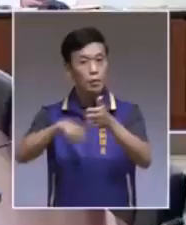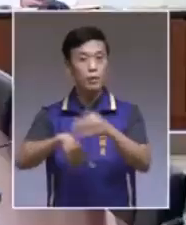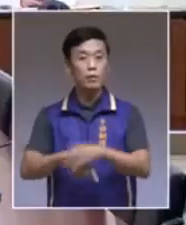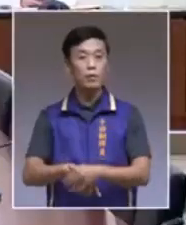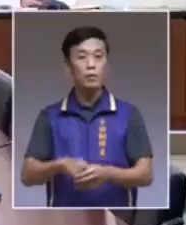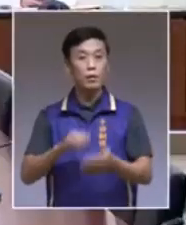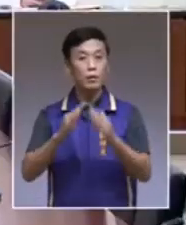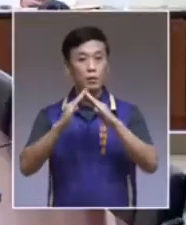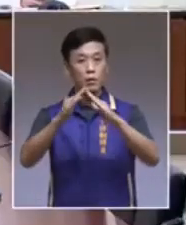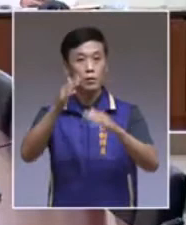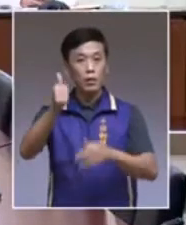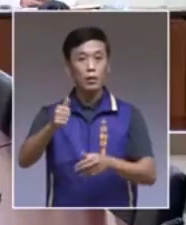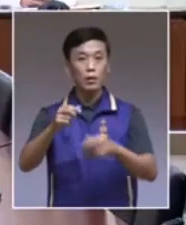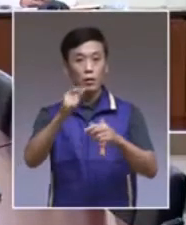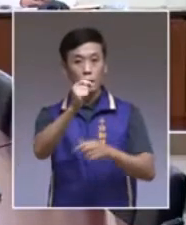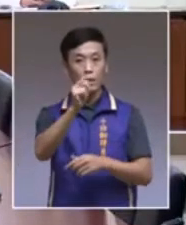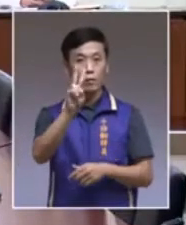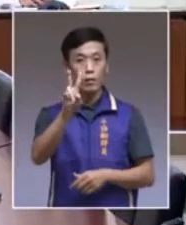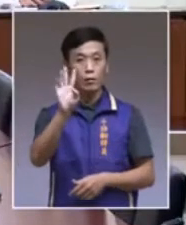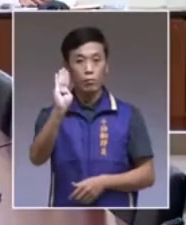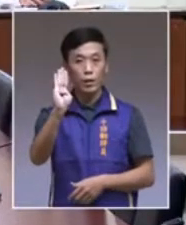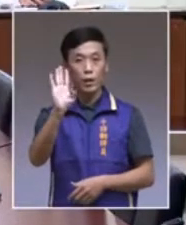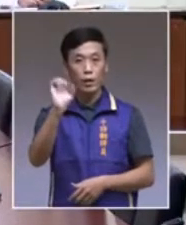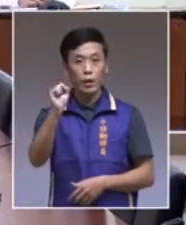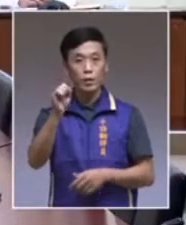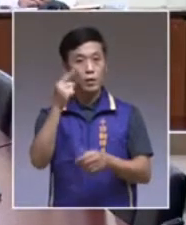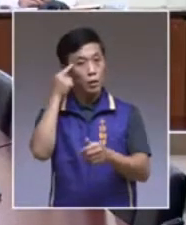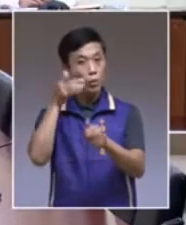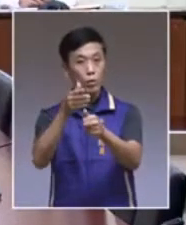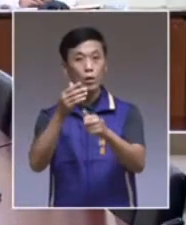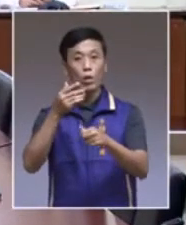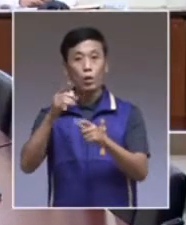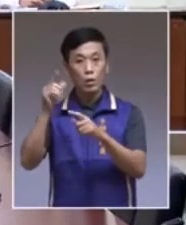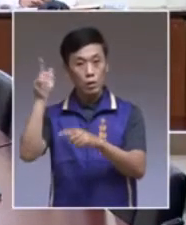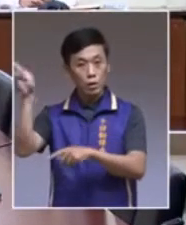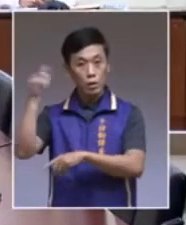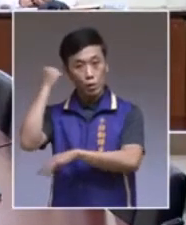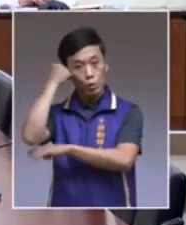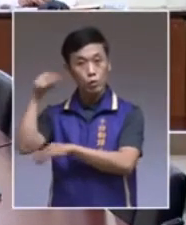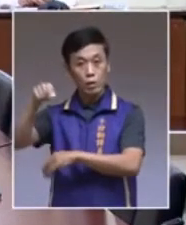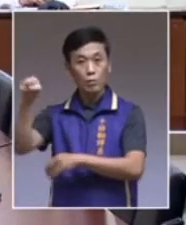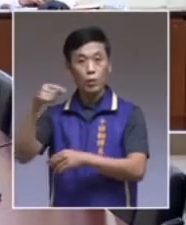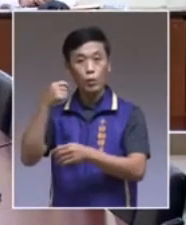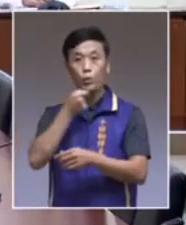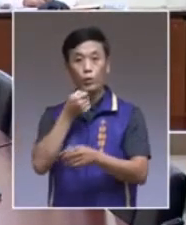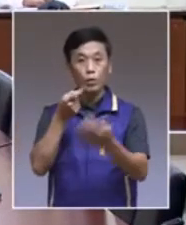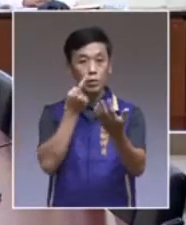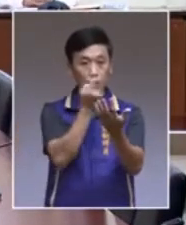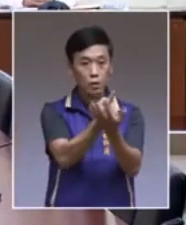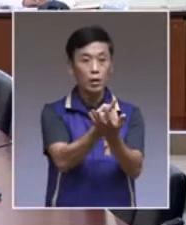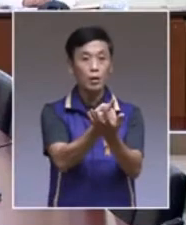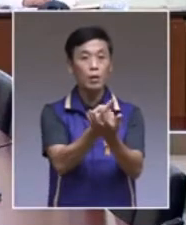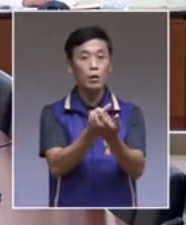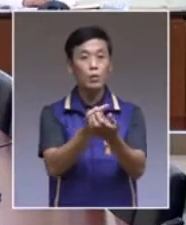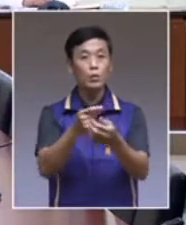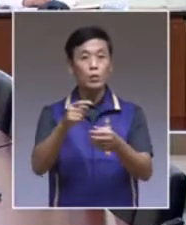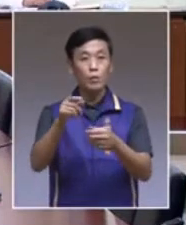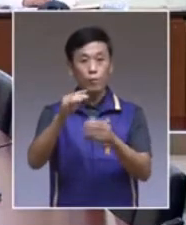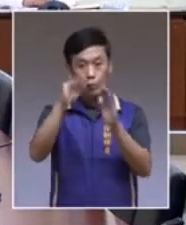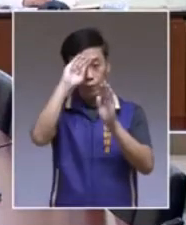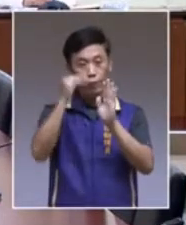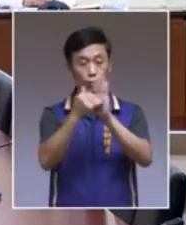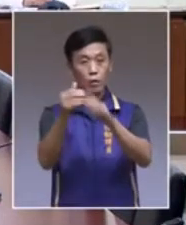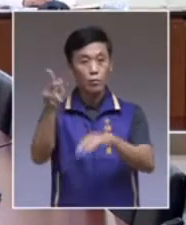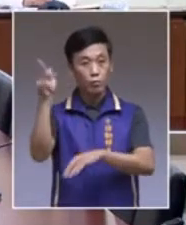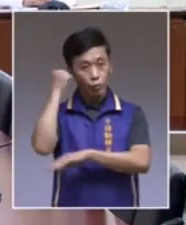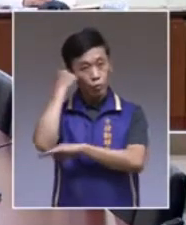市长 ，TVBS 想请教。有旅馆业者六月加入防疫旅馆，那相关工作人员应该是第三类施打对象，也